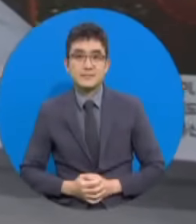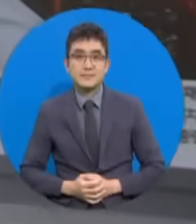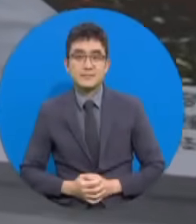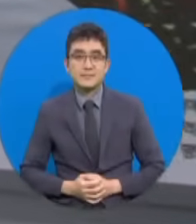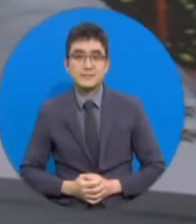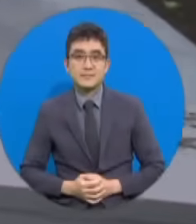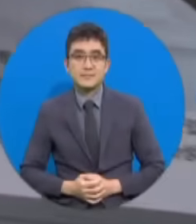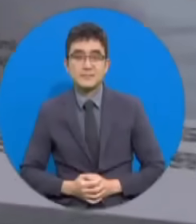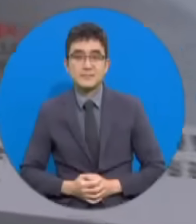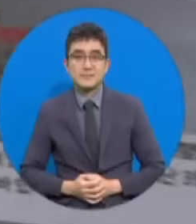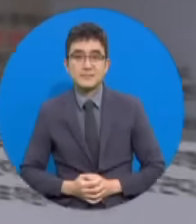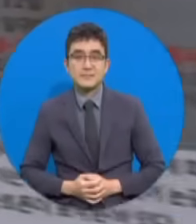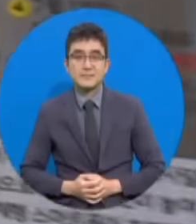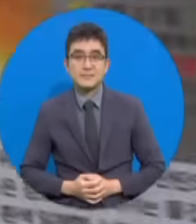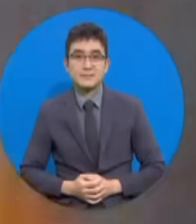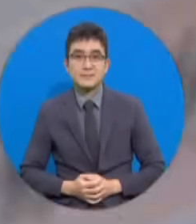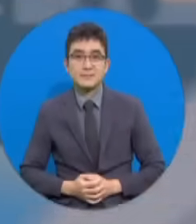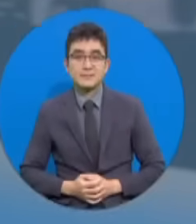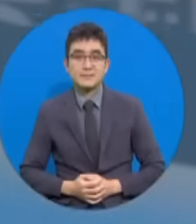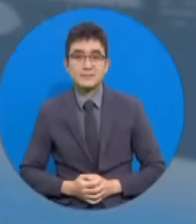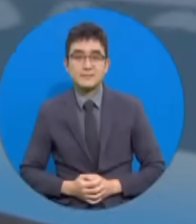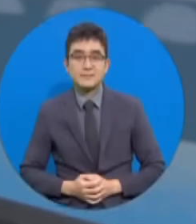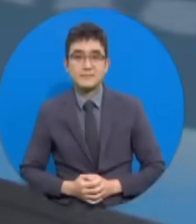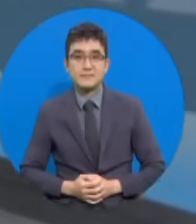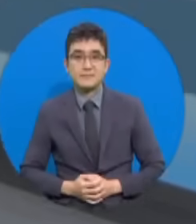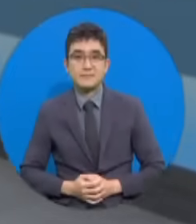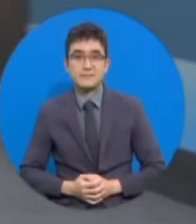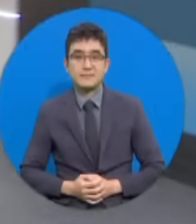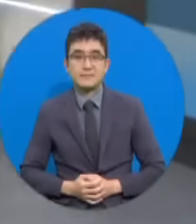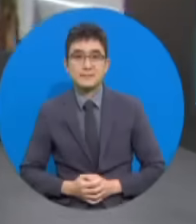지금까지 신문 읽어주는 남자였습니다.